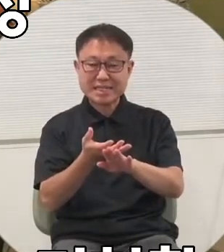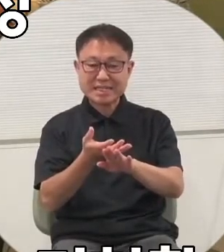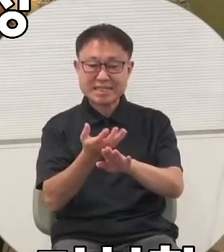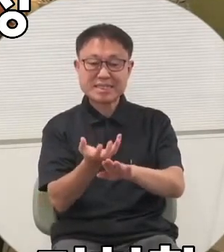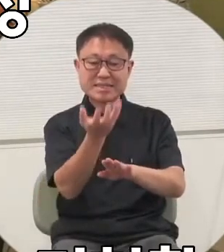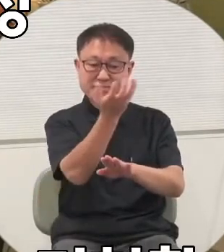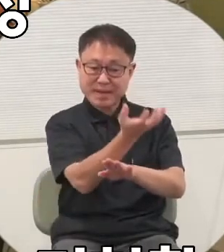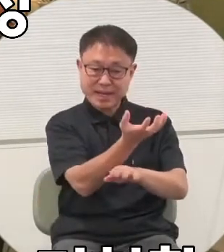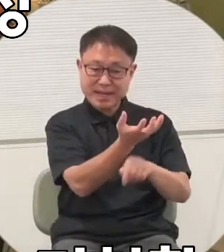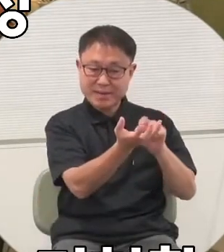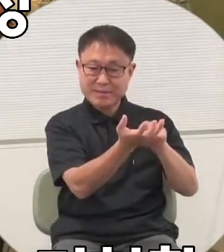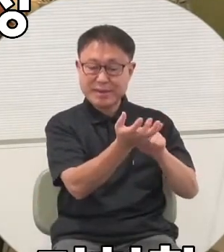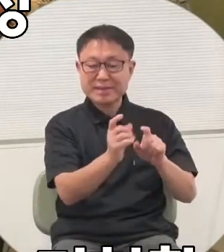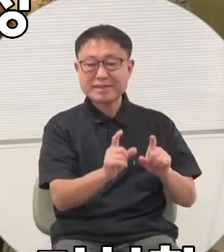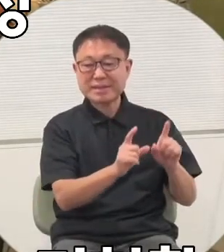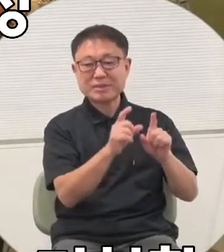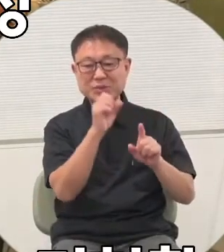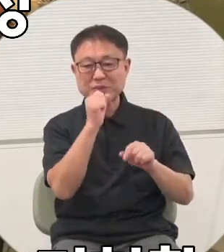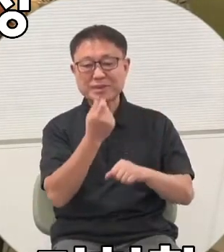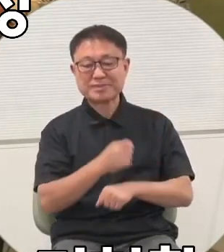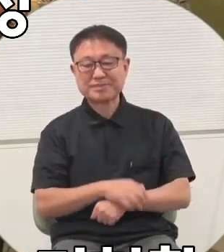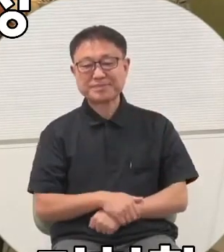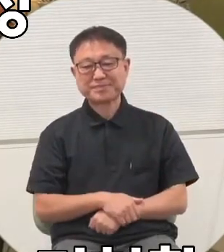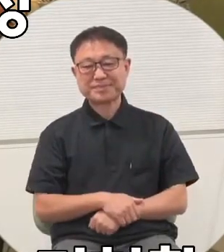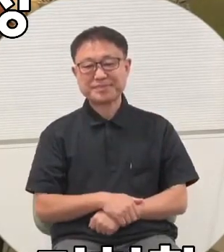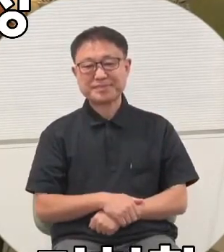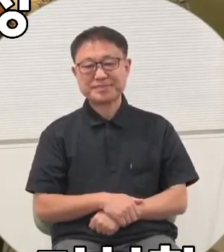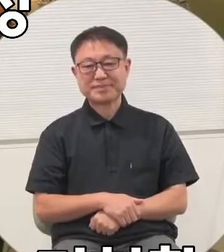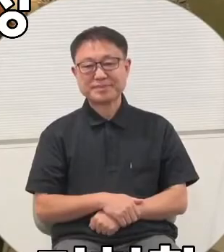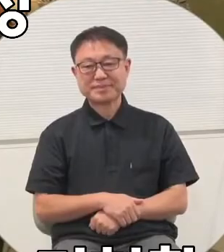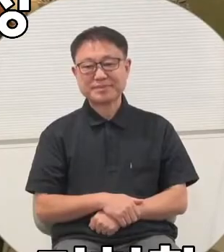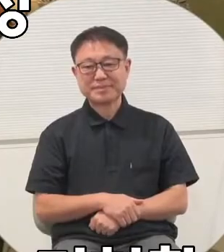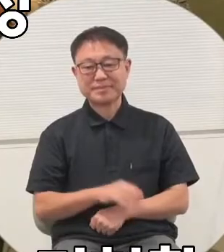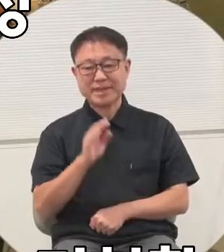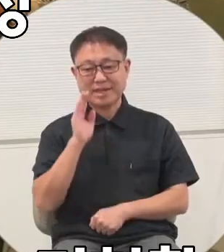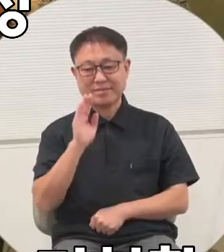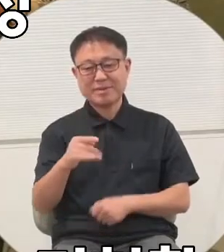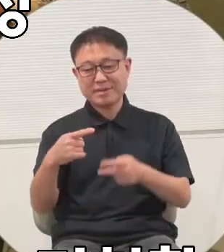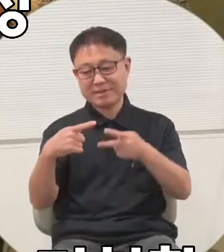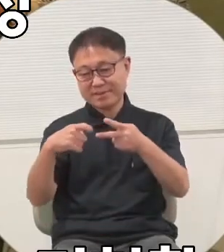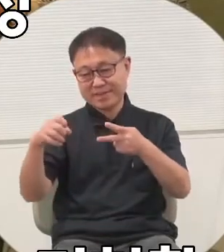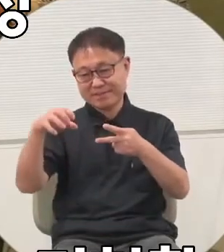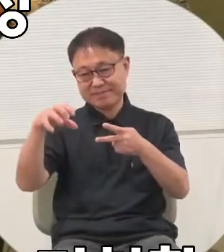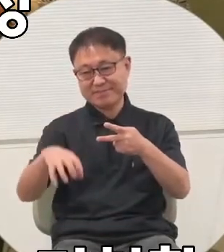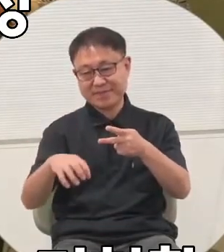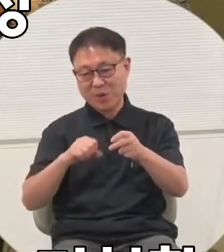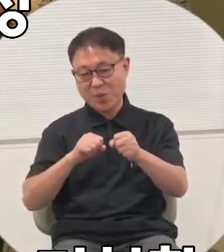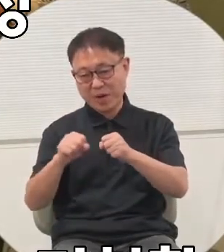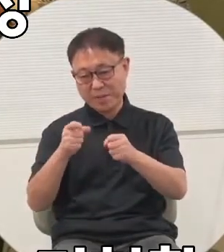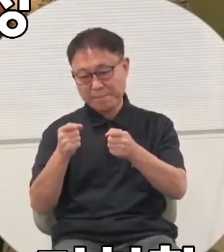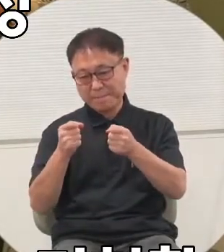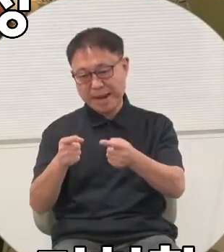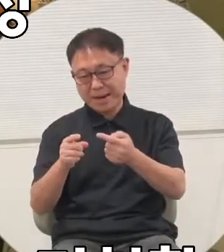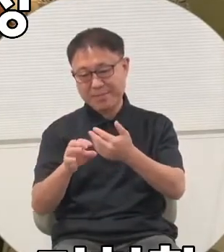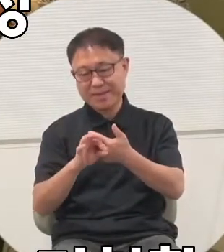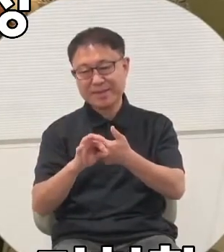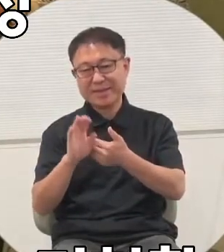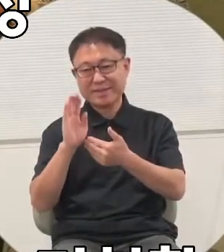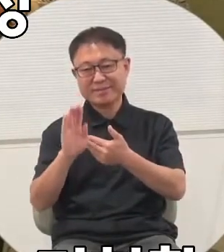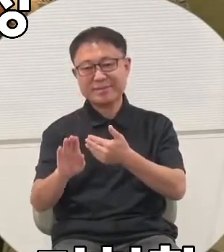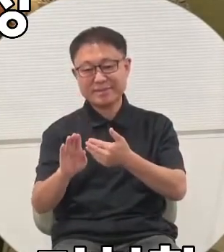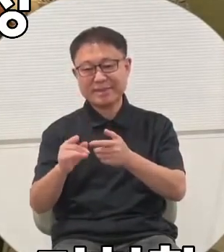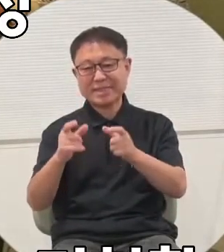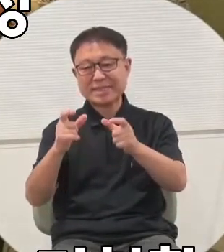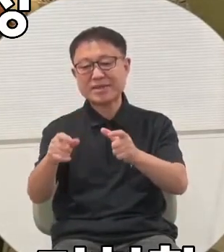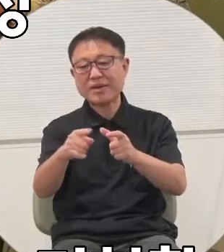와서 살아보니까 굉장히 좋은 것 같고 그런데 앞으로도 이제 서대문에 어떤 활동의 계기가 있으면 좀 더